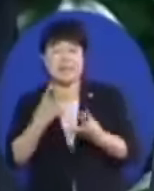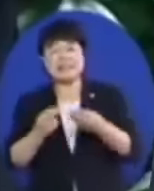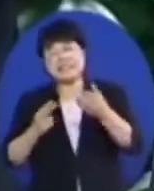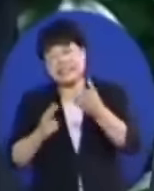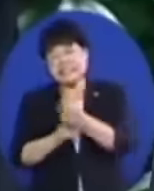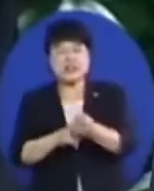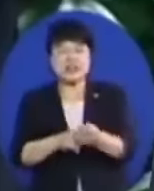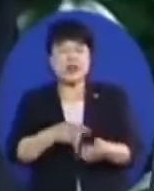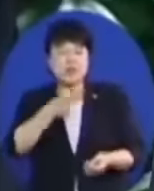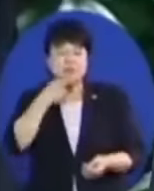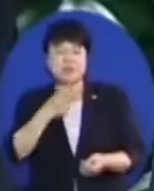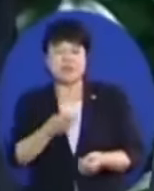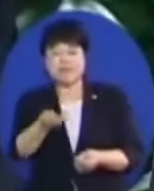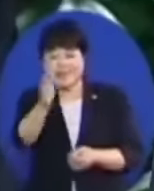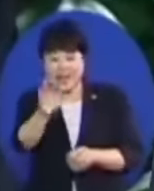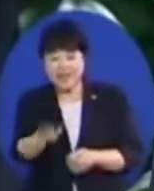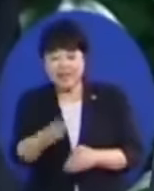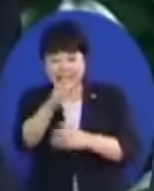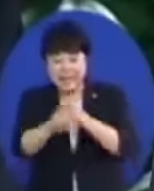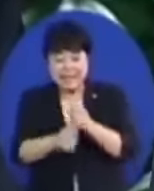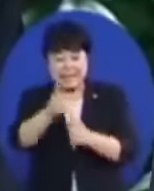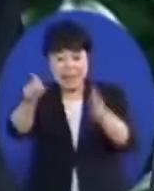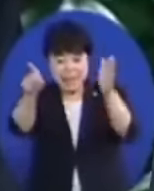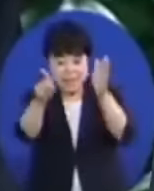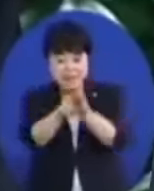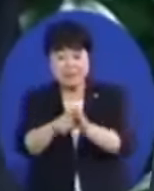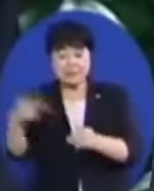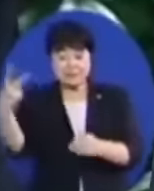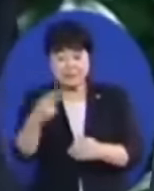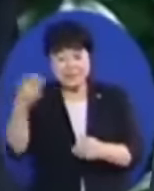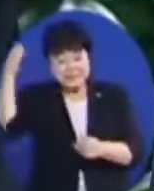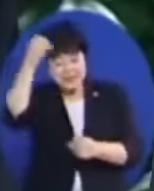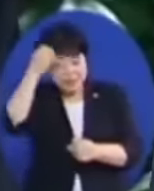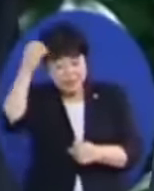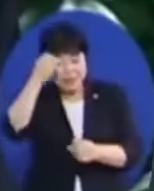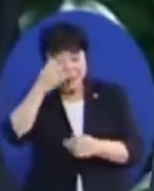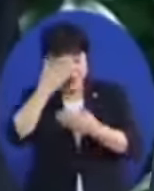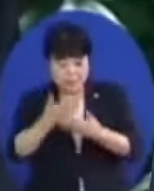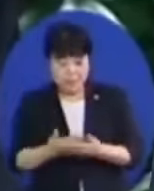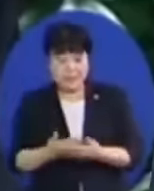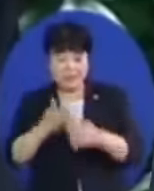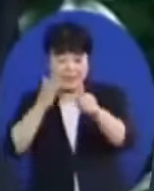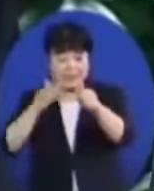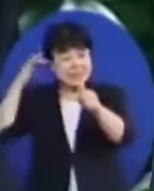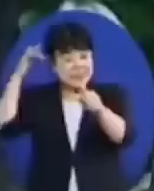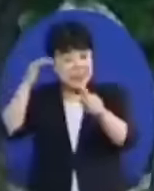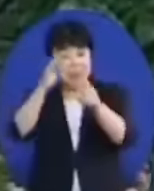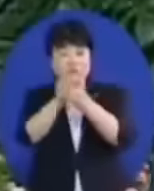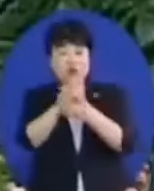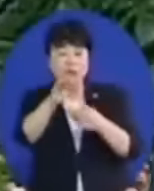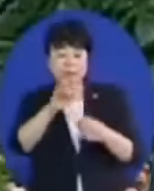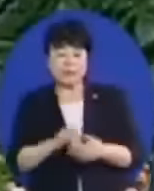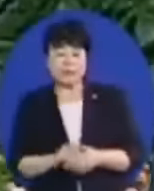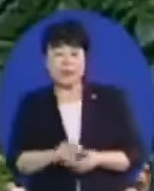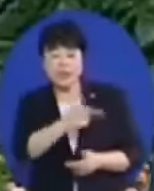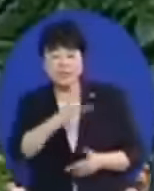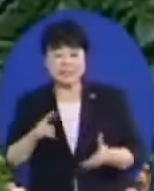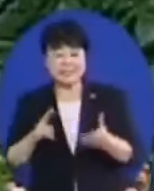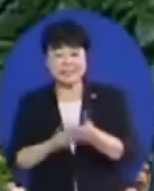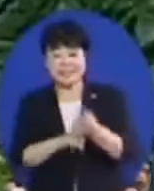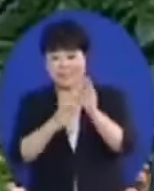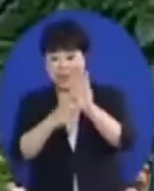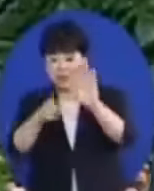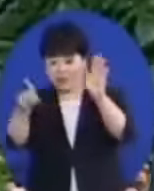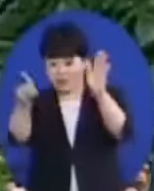일어나지 않습니다. 그러나 하나님의 믿음을 다시 성령으로 받기를 간절히 사모하고 기도하면 큰 기적이 일어날